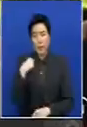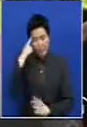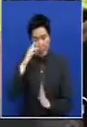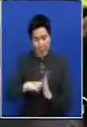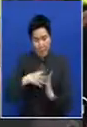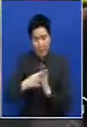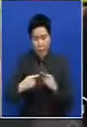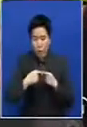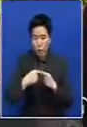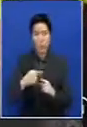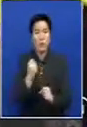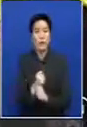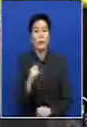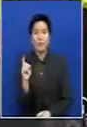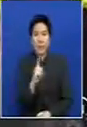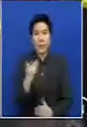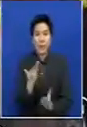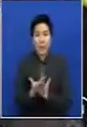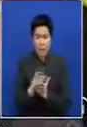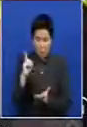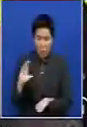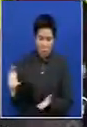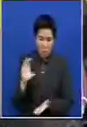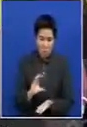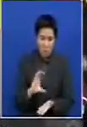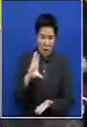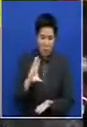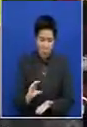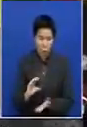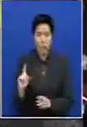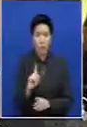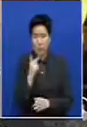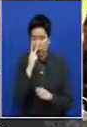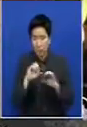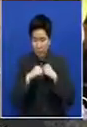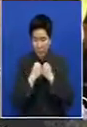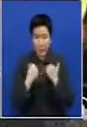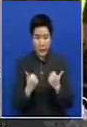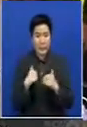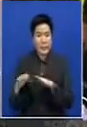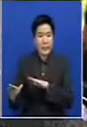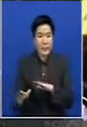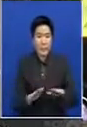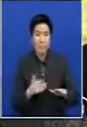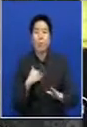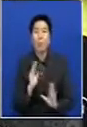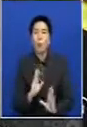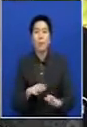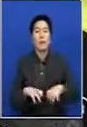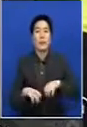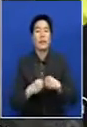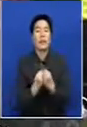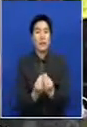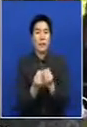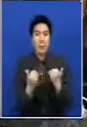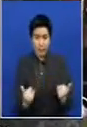อนะครับว่าจะทำอย่างไรบ้างเงินที่ใช้ต้องใช้มากน้อยแค่ไหนนะครับเพื่อที่สมาคมเองจะได้มีการเตรียมการจัดการเอาไว้ร